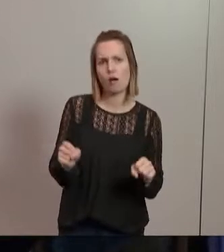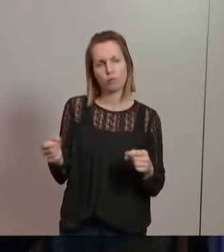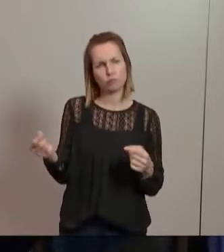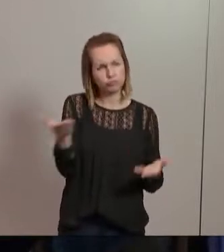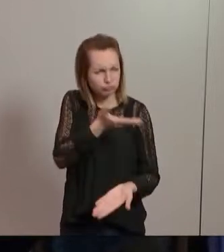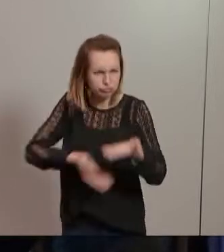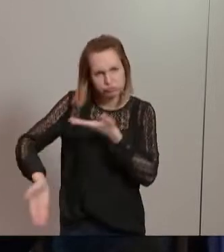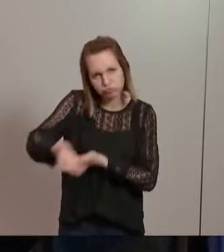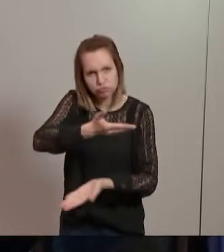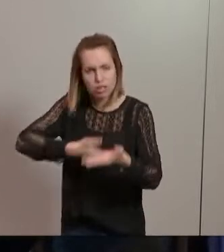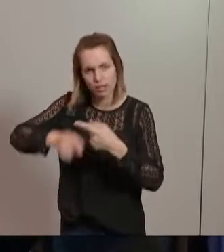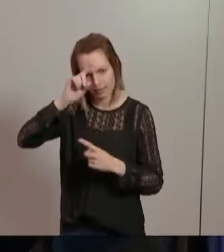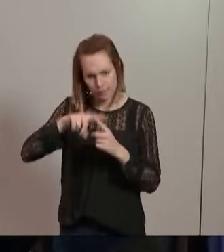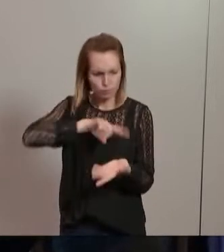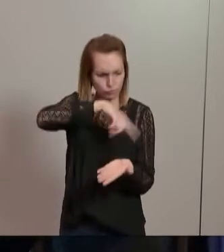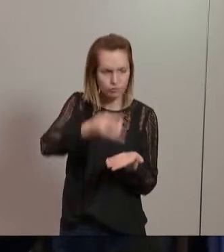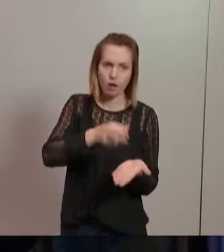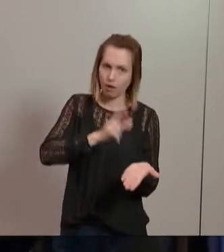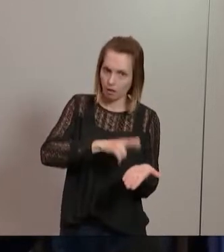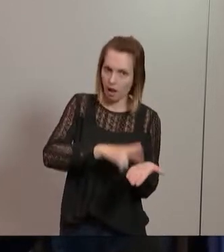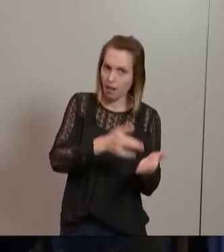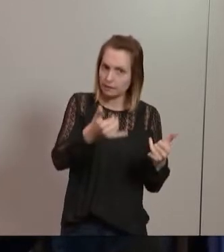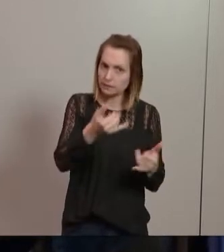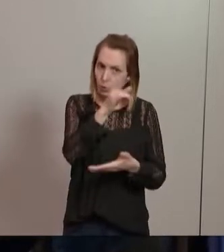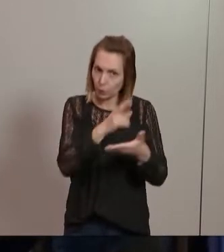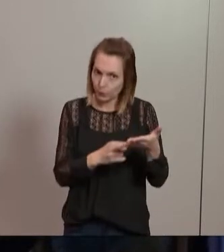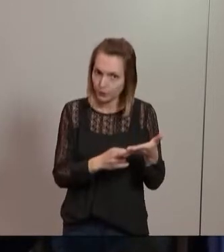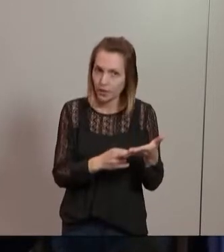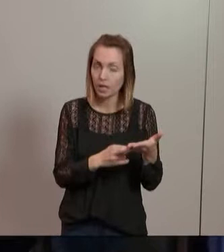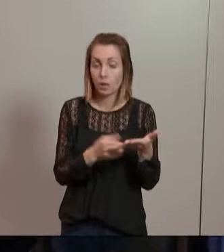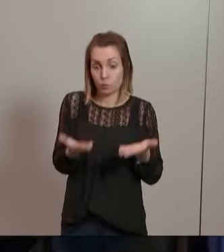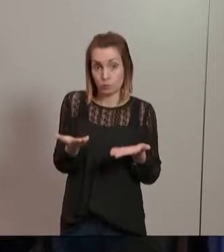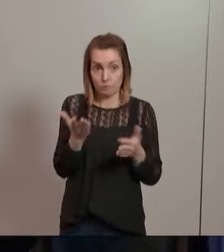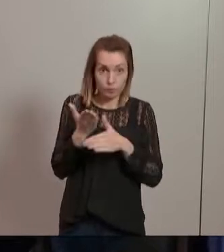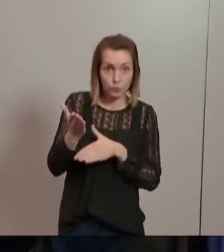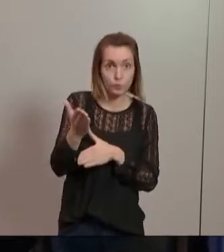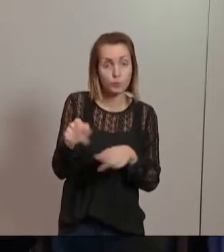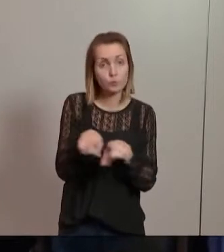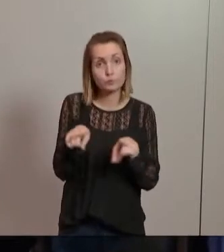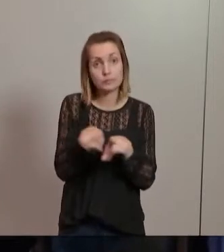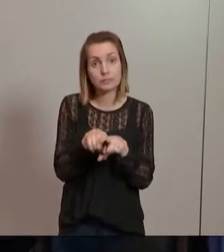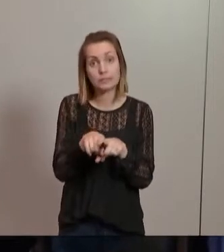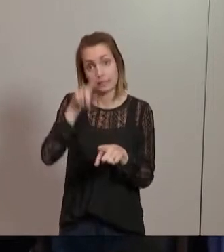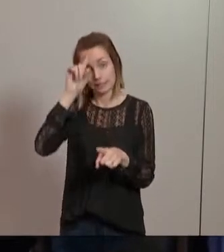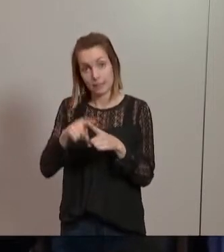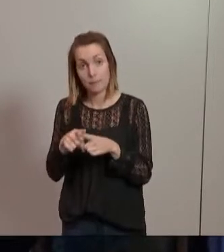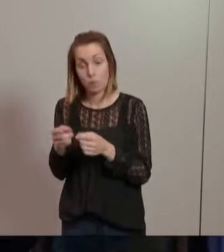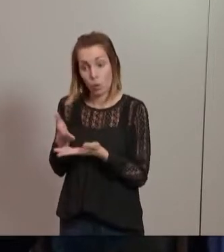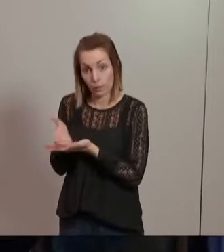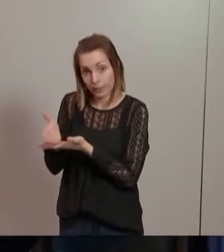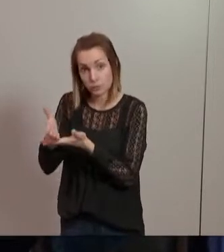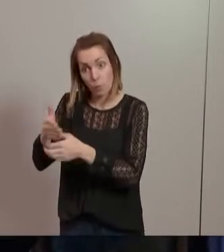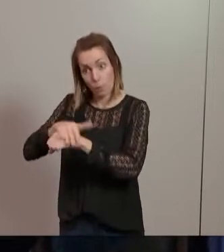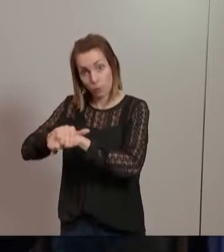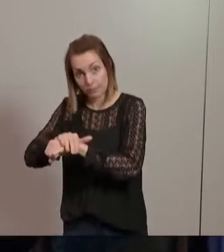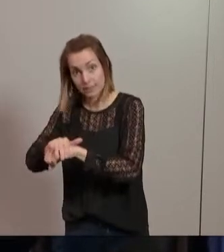à la fois sur les réalités budgétaires de la ville, passées et à venir, ainsi que sur les orientations politiques que nous portons,